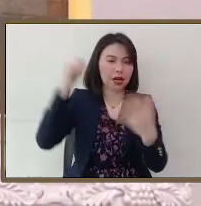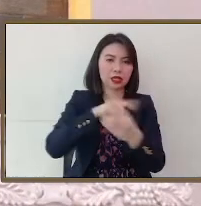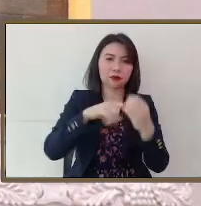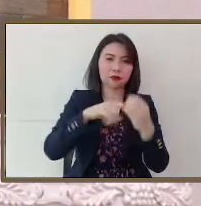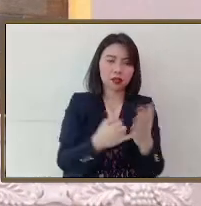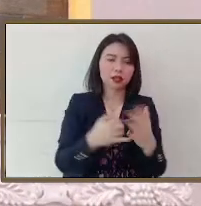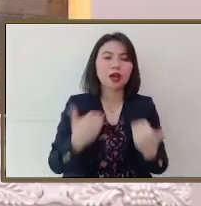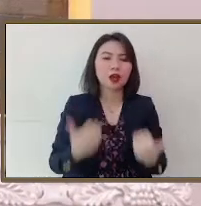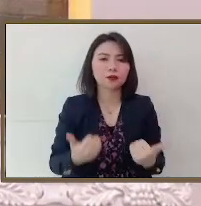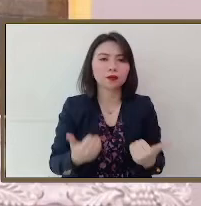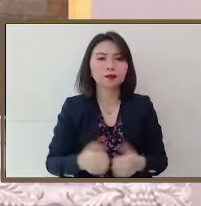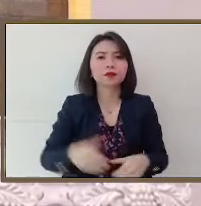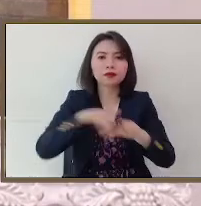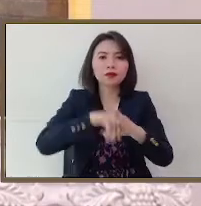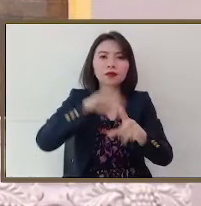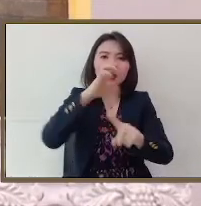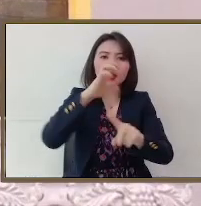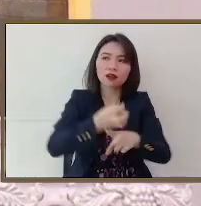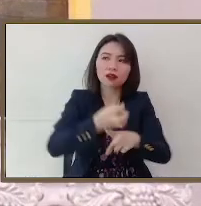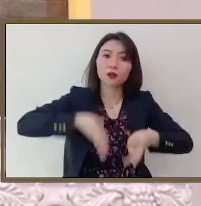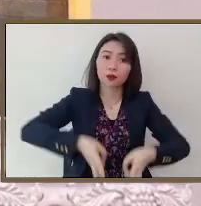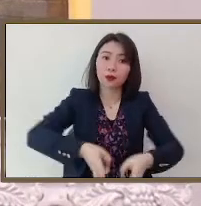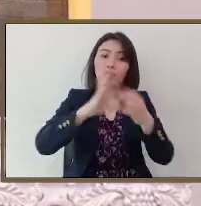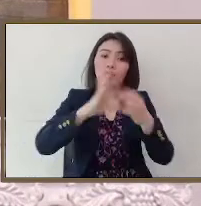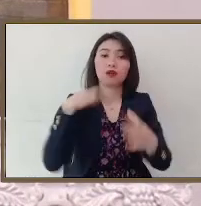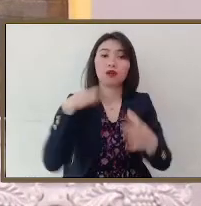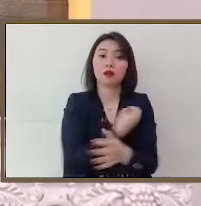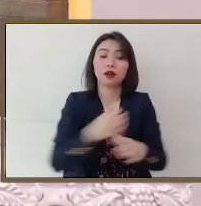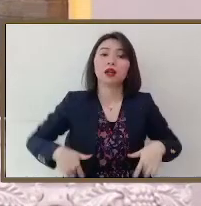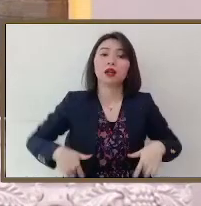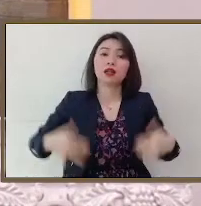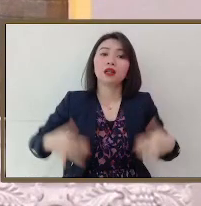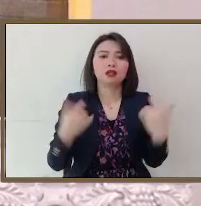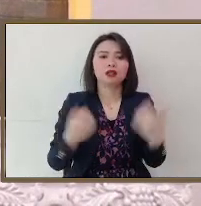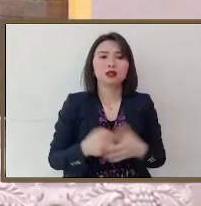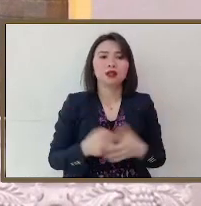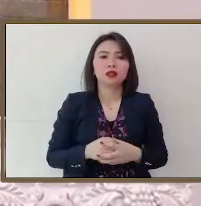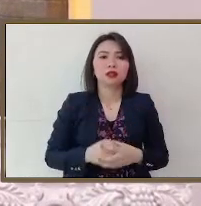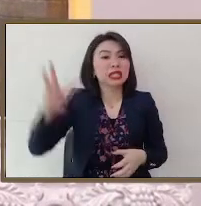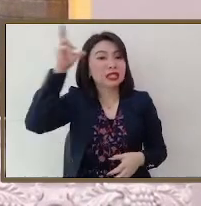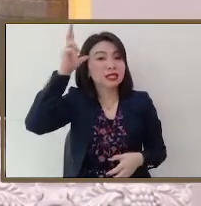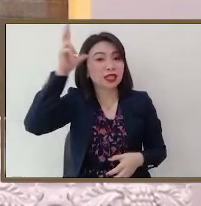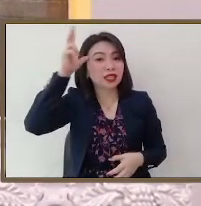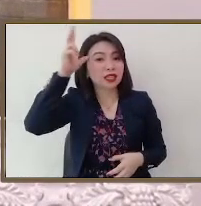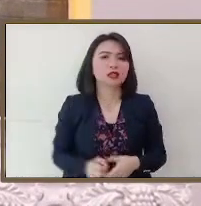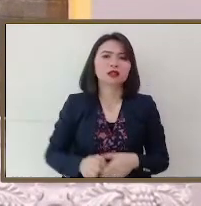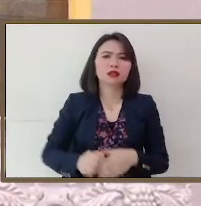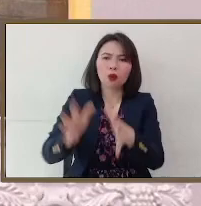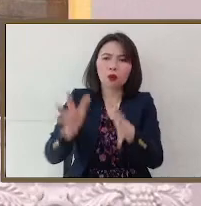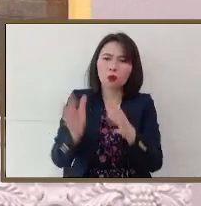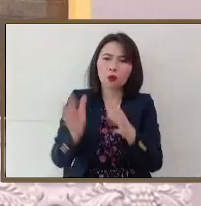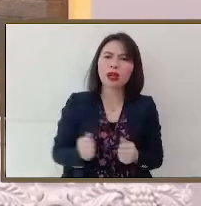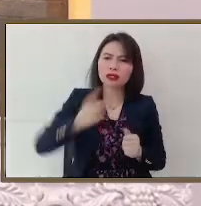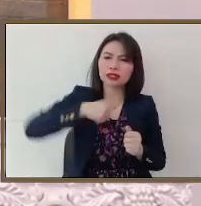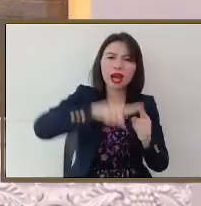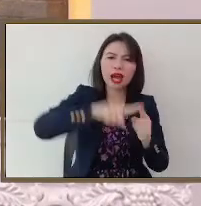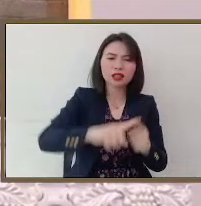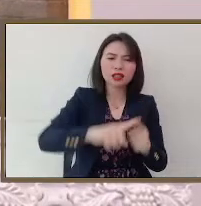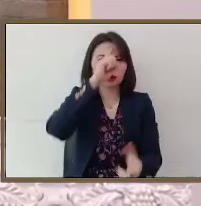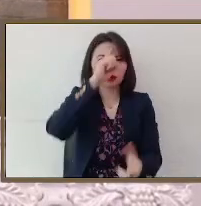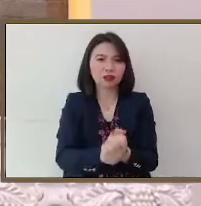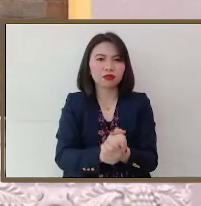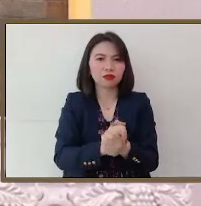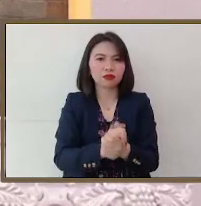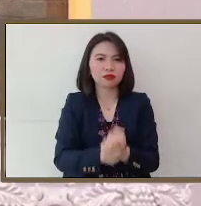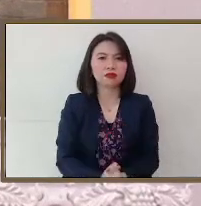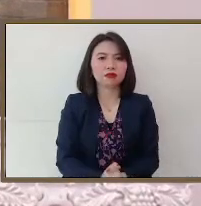natin, ay gustong sabihin ng Diablo sa nakakakita sa atin, is he